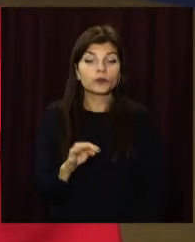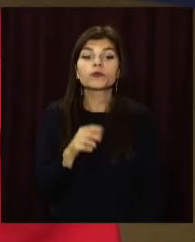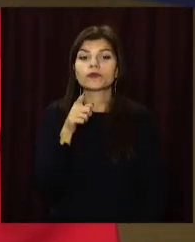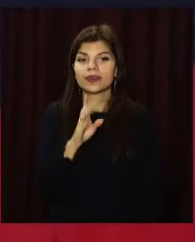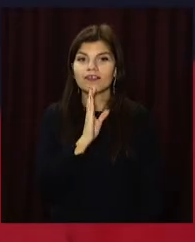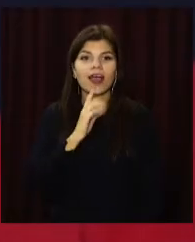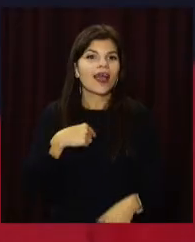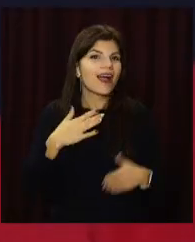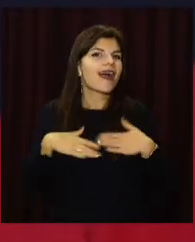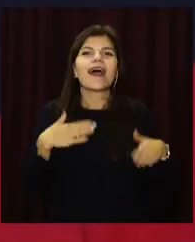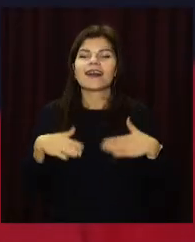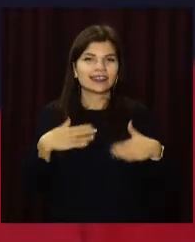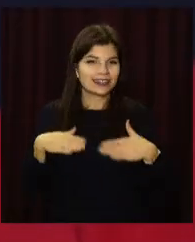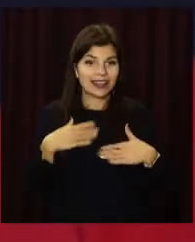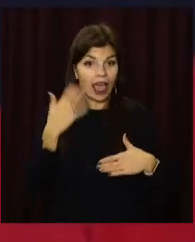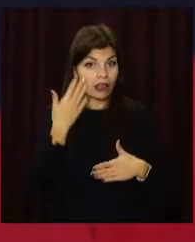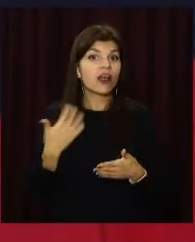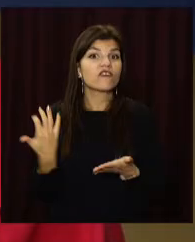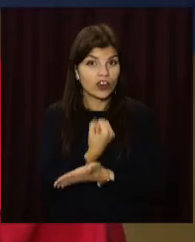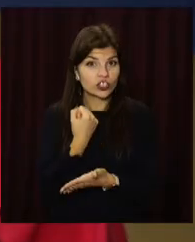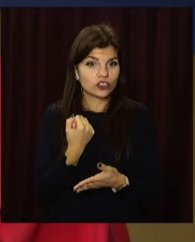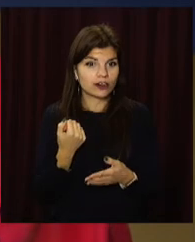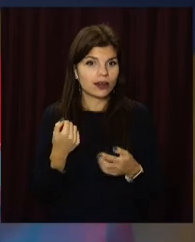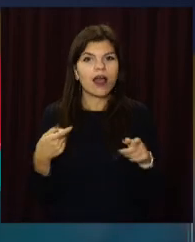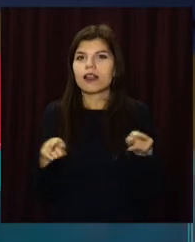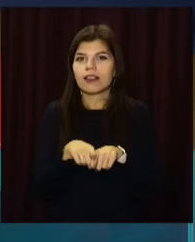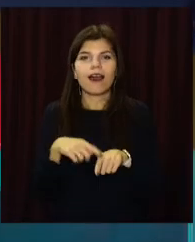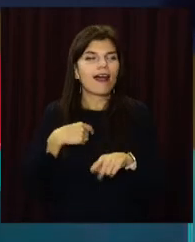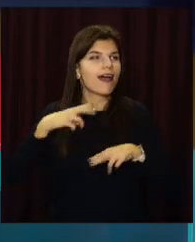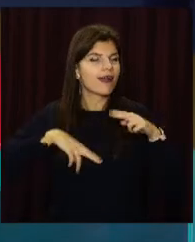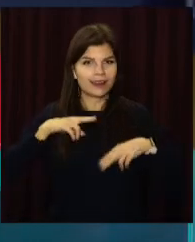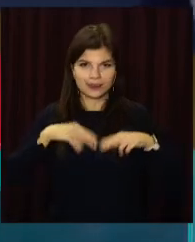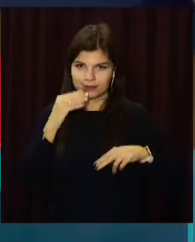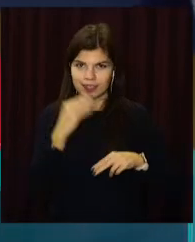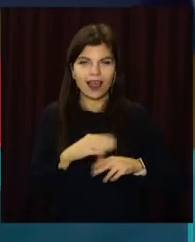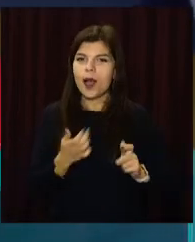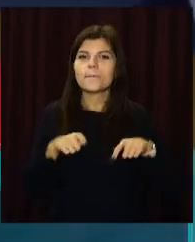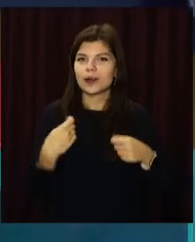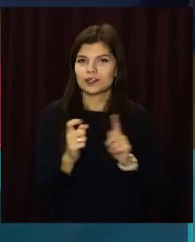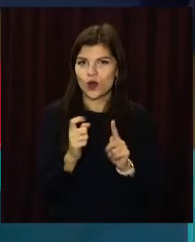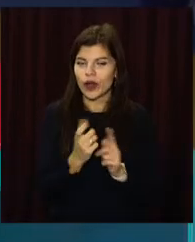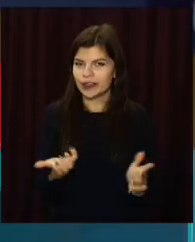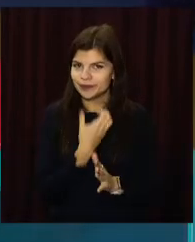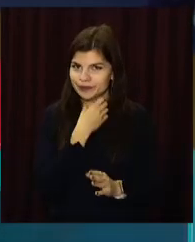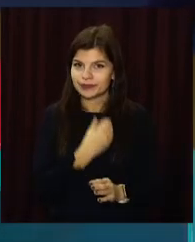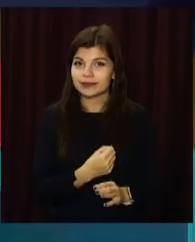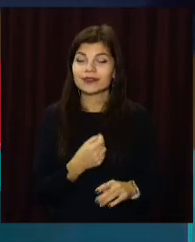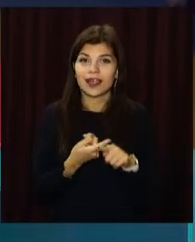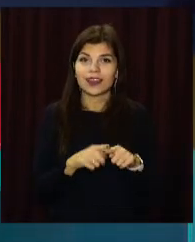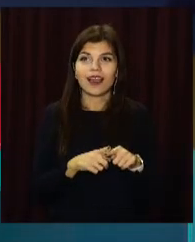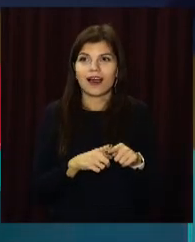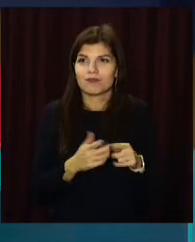стримує емоції. Коли виграєш, в такій ейфорії знаходишся, просто навіть не передати словами. Це